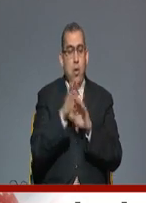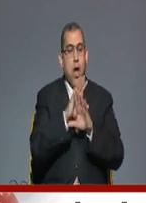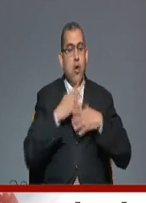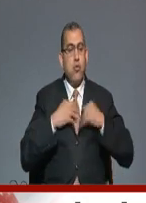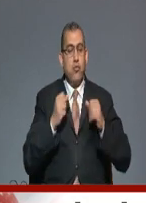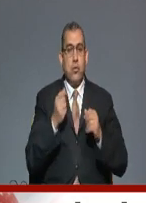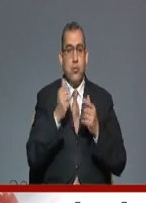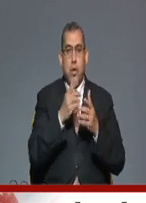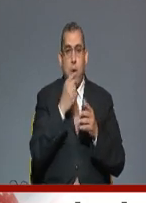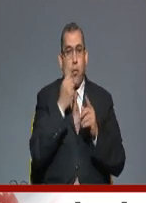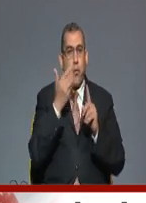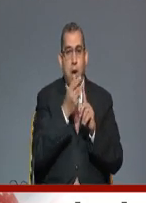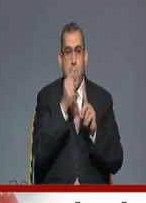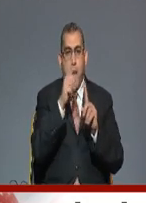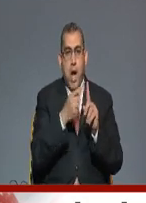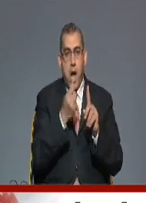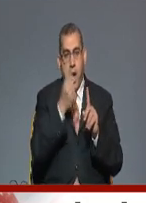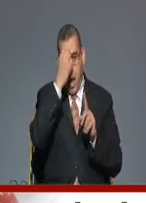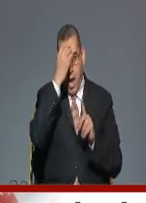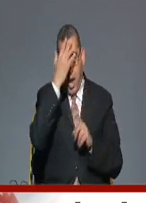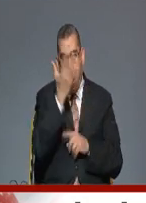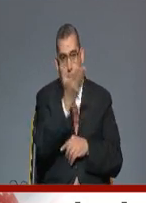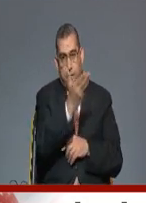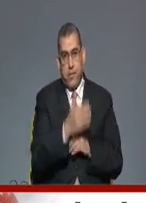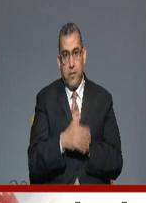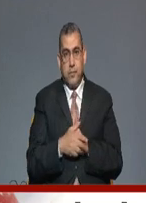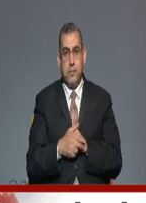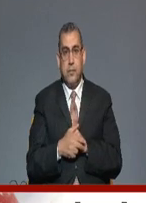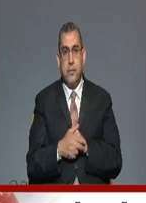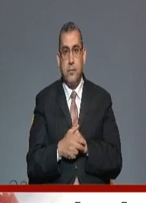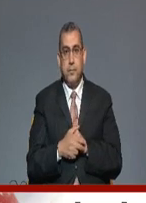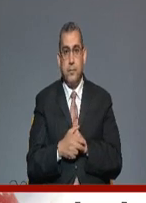ويخرج يعني؟ اتفضلي.